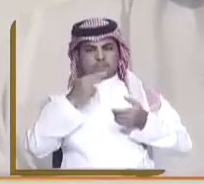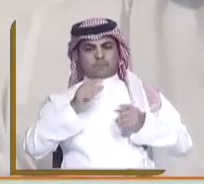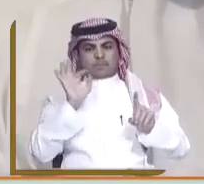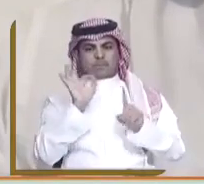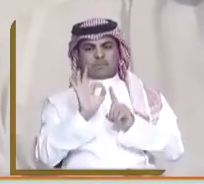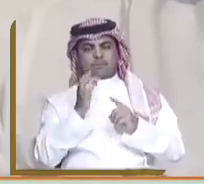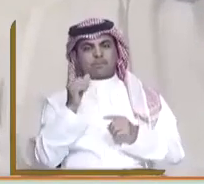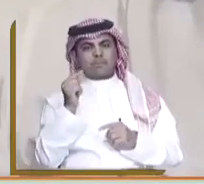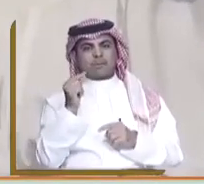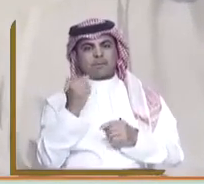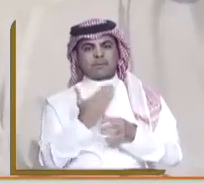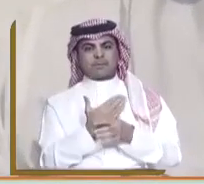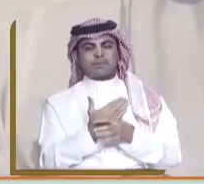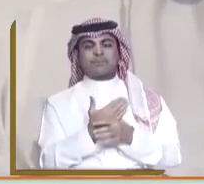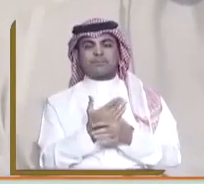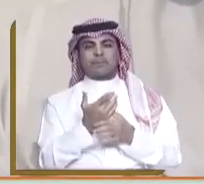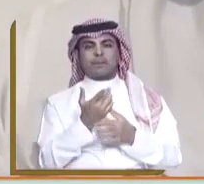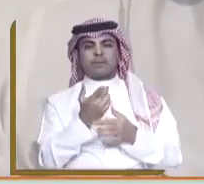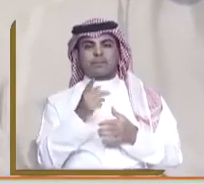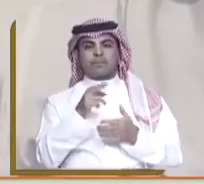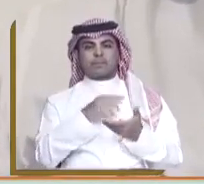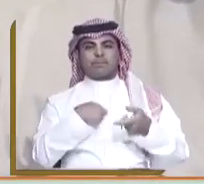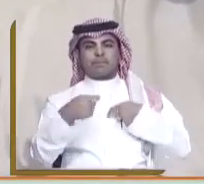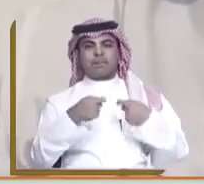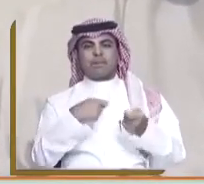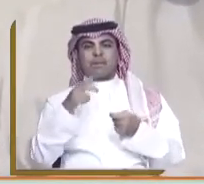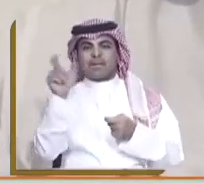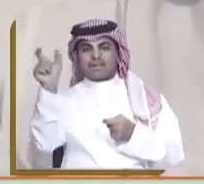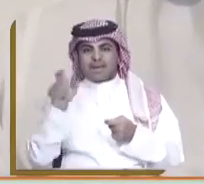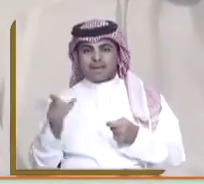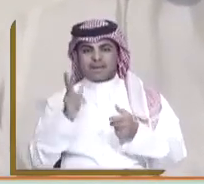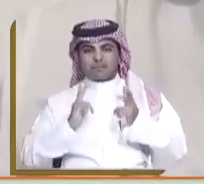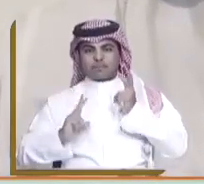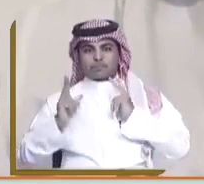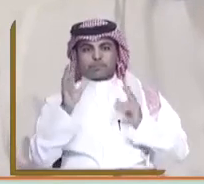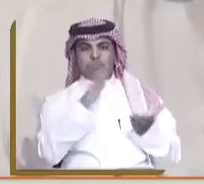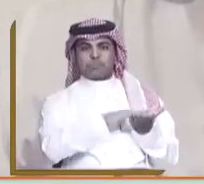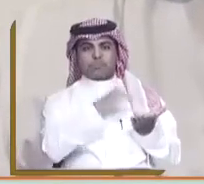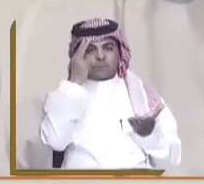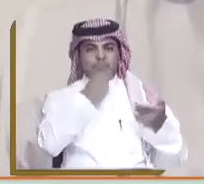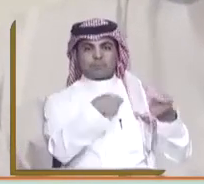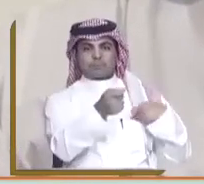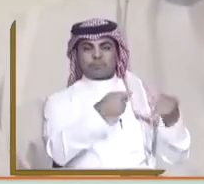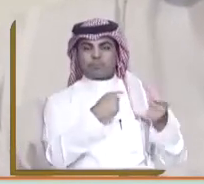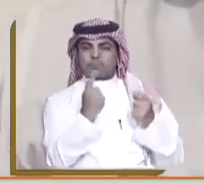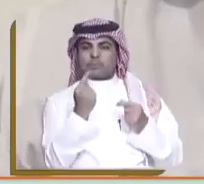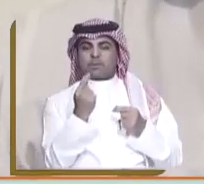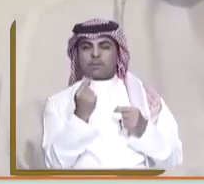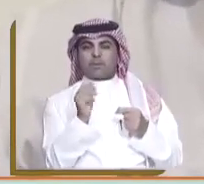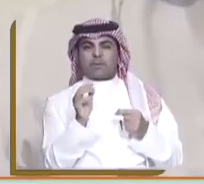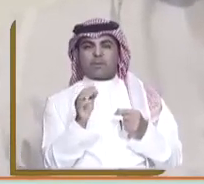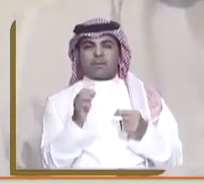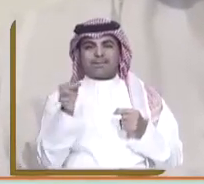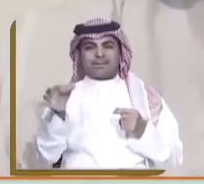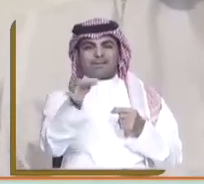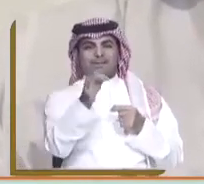مثير للاعجاب حسب ما قاله وزير الاستثمار الى اي مدى الى اي مدى سيصل هذا